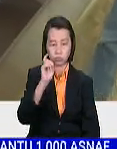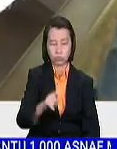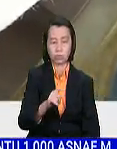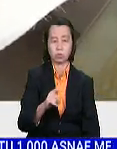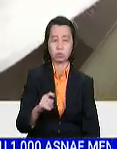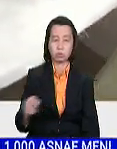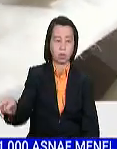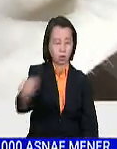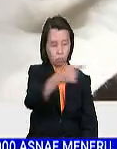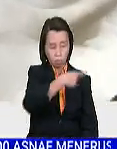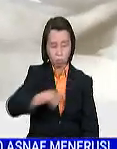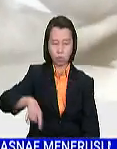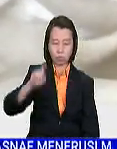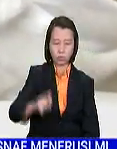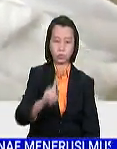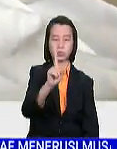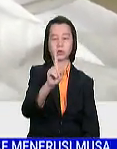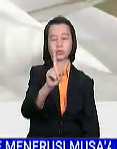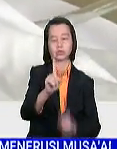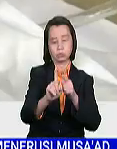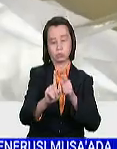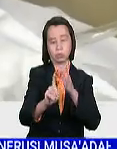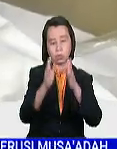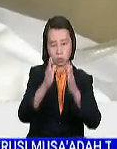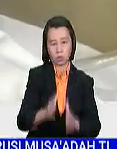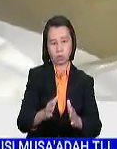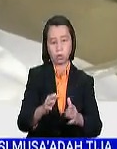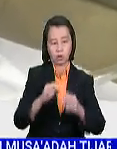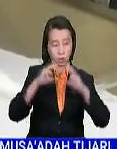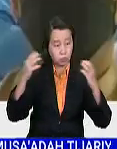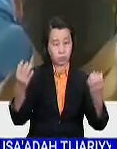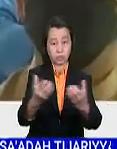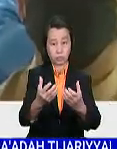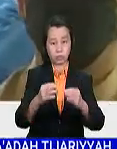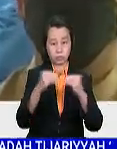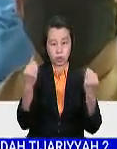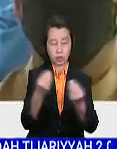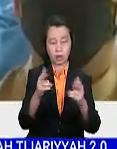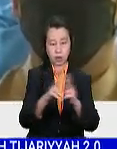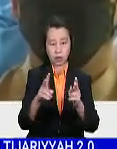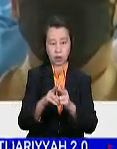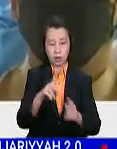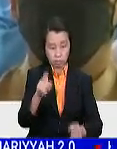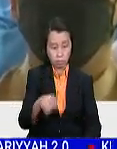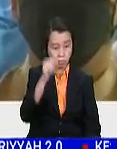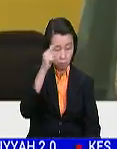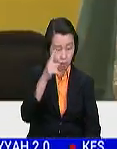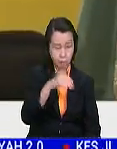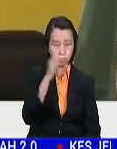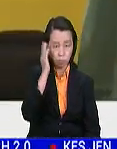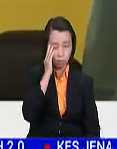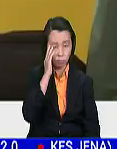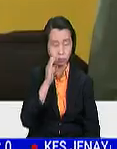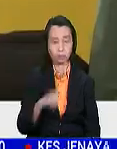kifayah bermakna tak mesti ada segolongan atau sekelompok masyarakat di kampung itu yang paham dan yang